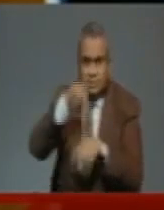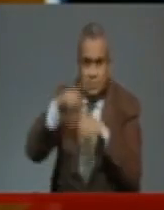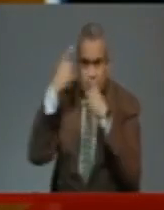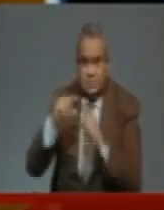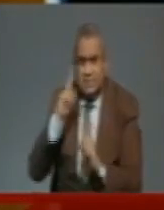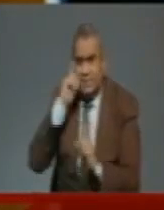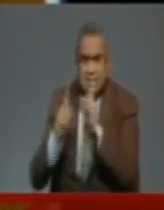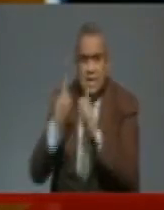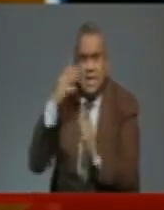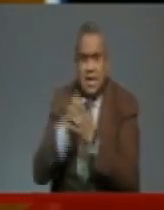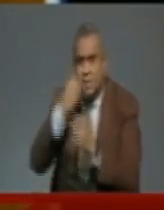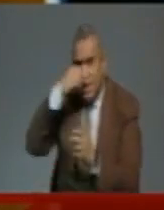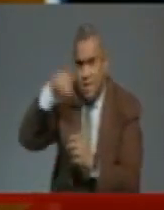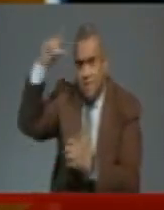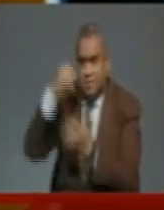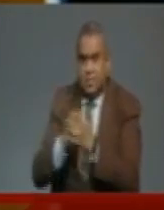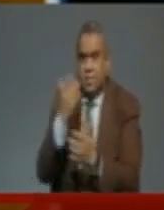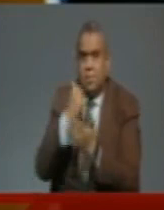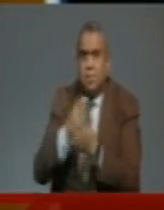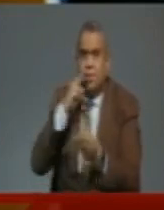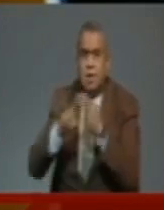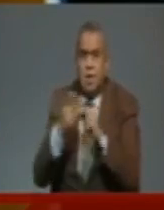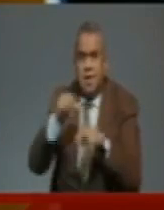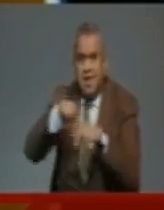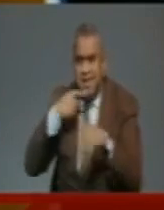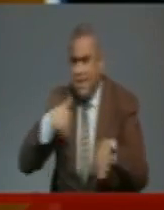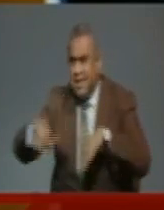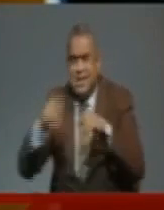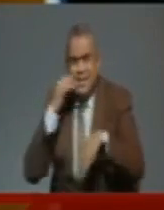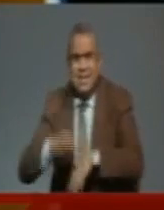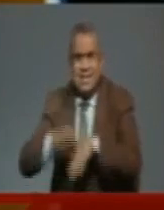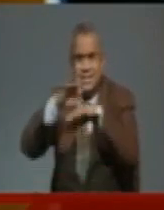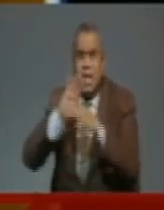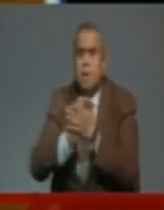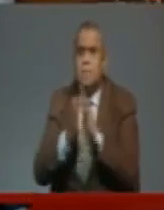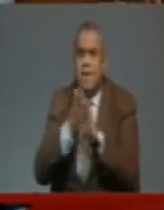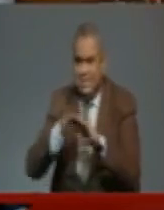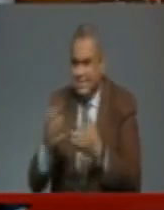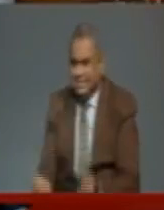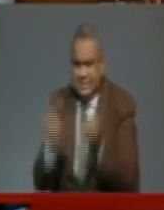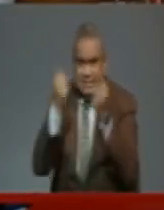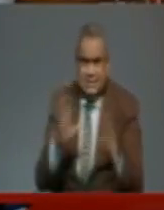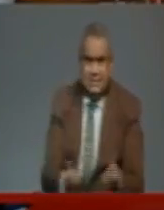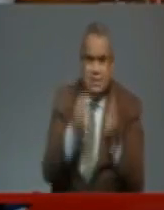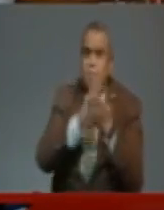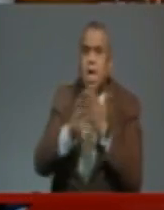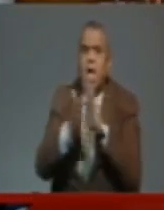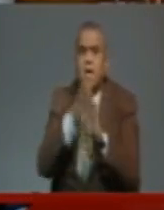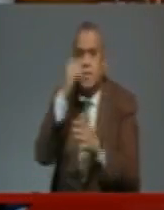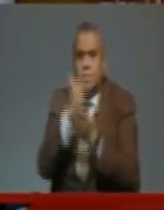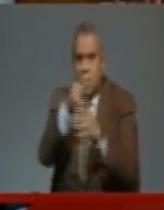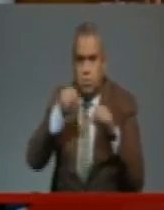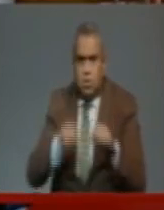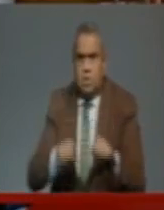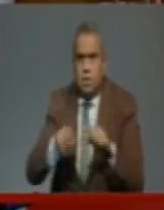وسيادتك هتشوف دلوقتي مفيش مخلوق بيتحرك على المحطه، مفيش حد بيدير حاجه يدوي، كل حاجه بتدار من هذا المبنى وسيادتك هتشرفنا بيه